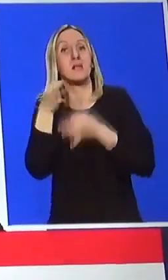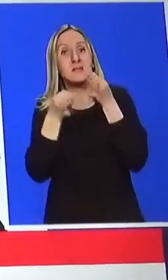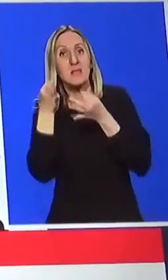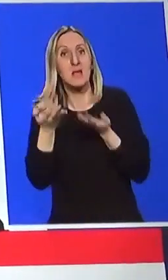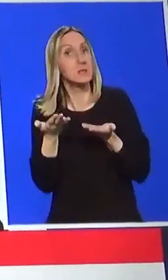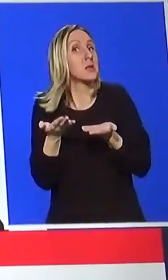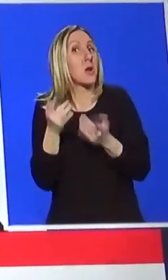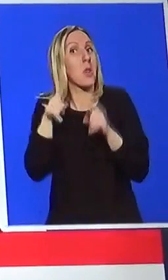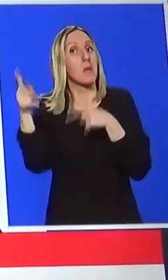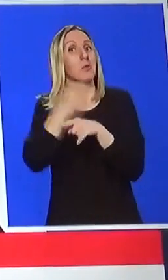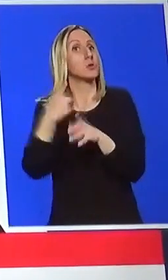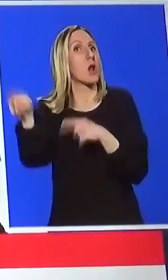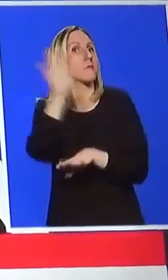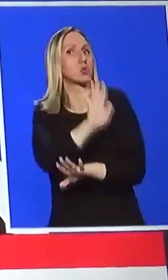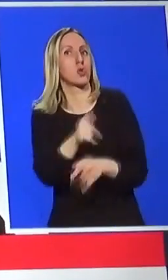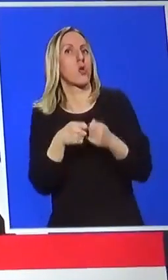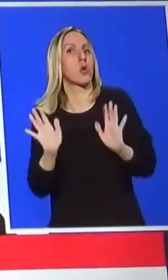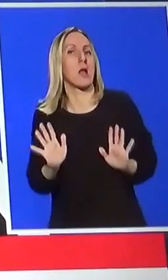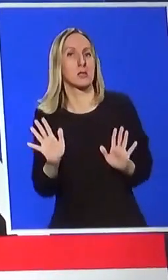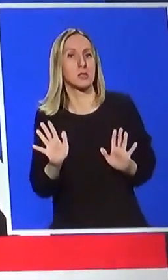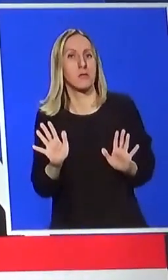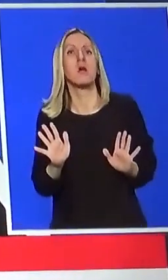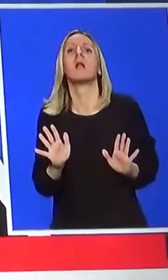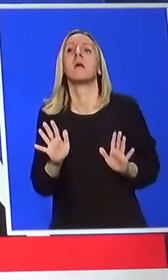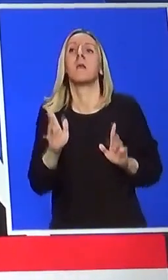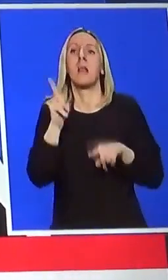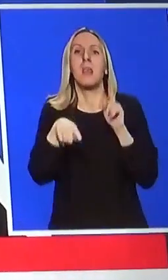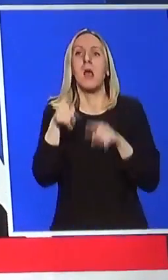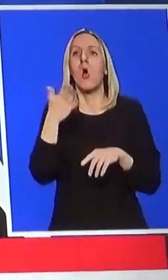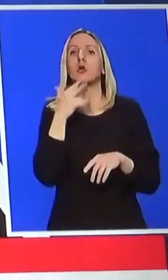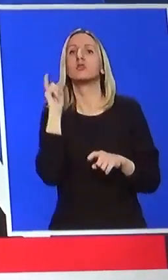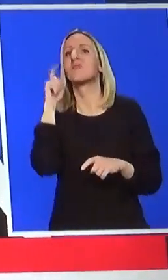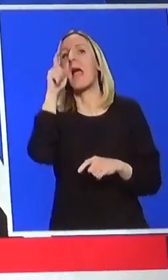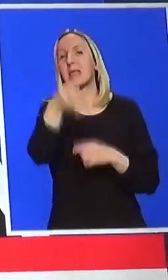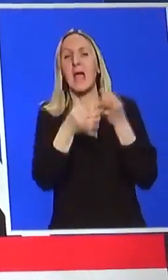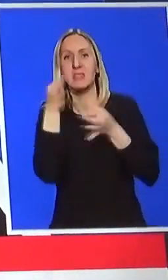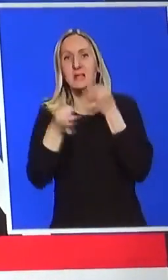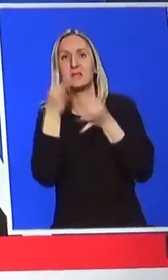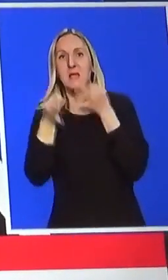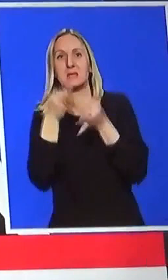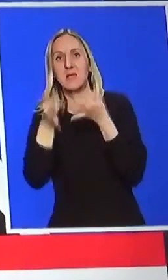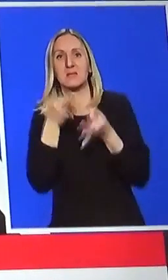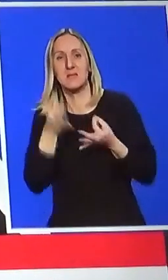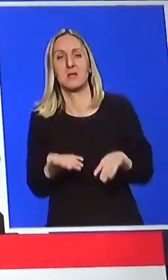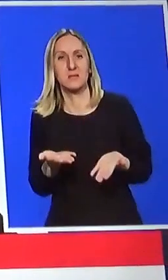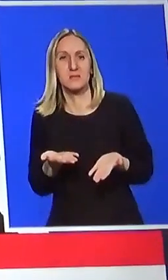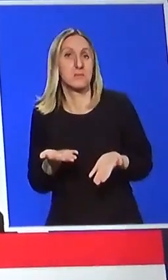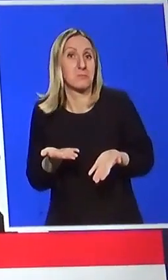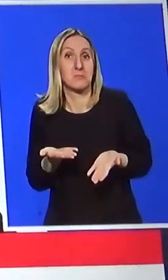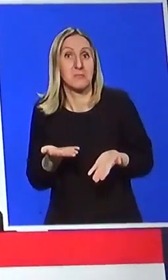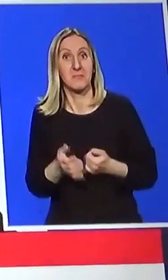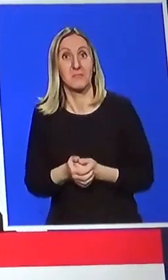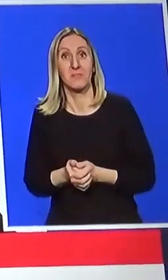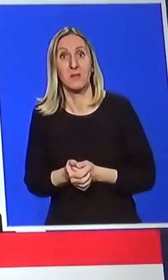i tako organizovano, pa onda imamo slučaje da se neko testira i svaki dan. Znači, tako kolegi kažu. Međutim, te koje ste